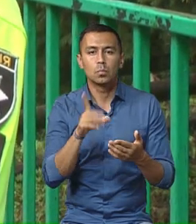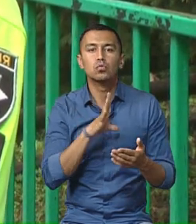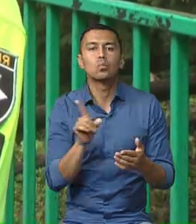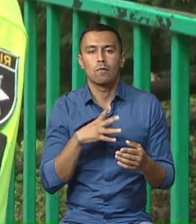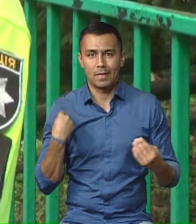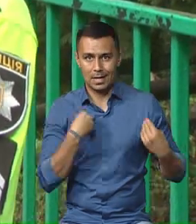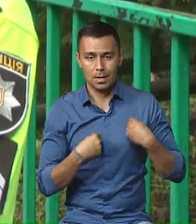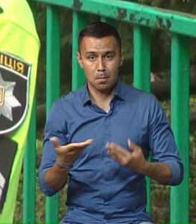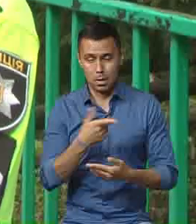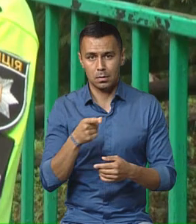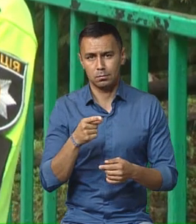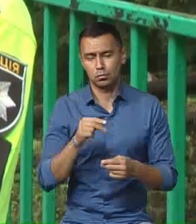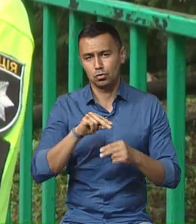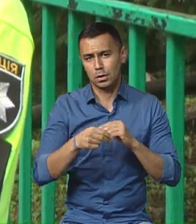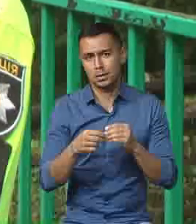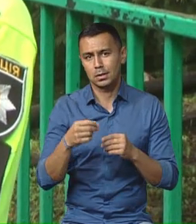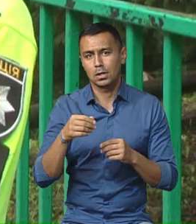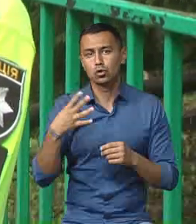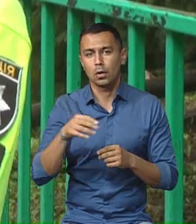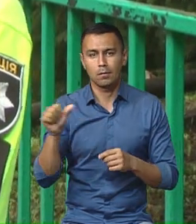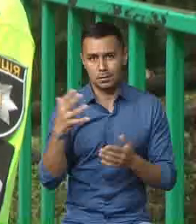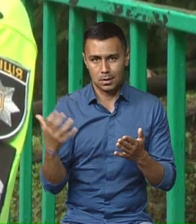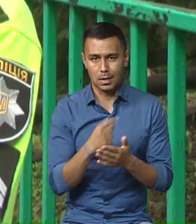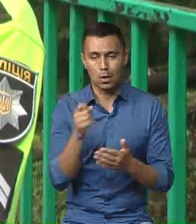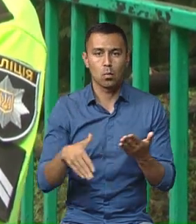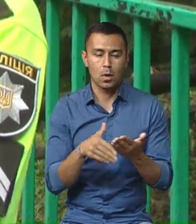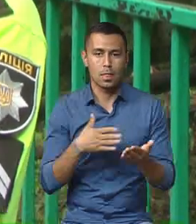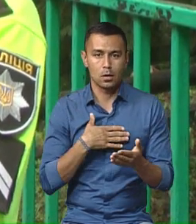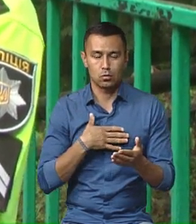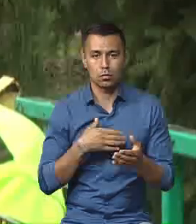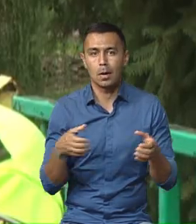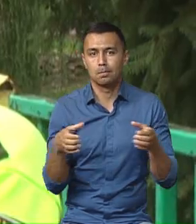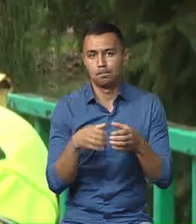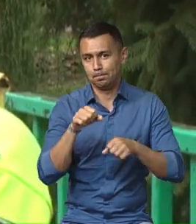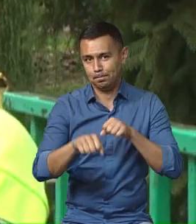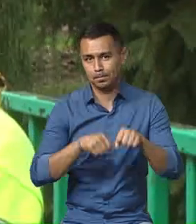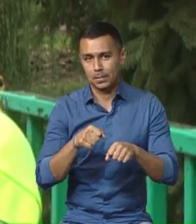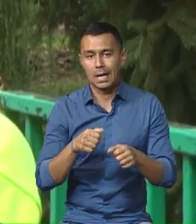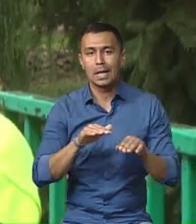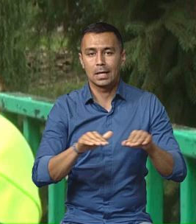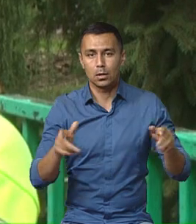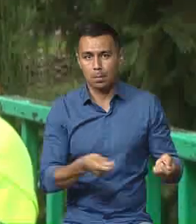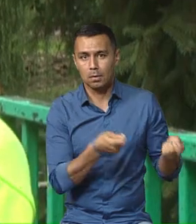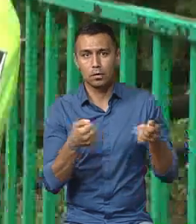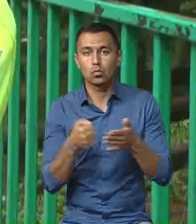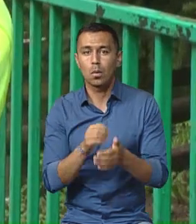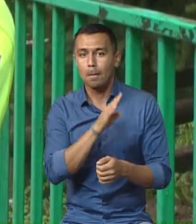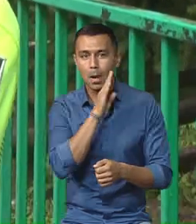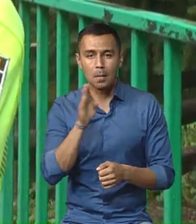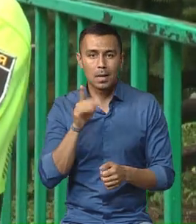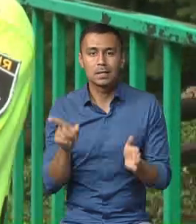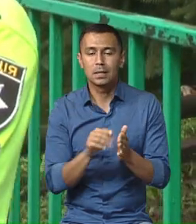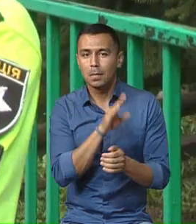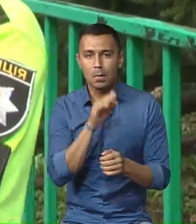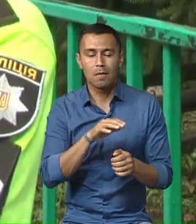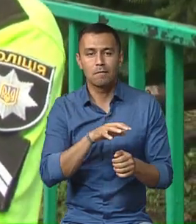вдітий. Ми його за хвилин 40 знайшли за допомогою нашої єдиної екіпаж велопатруля. Дитину привезли до мами. З мами